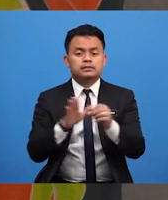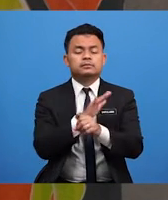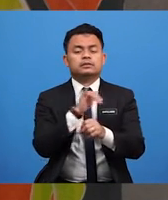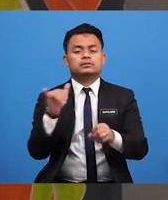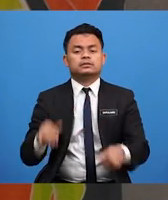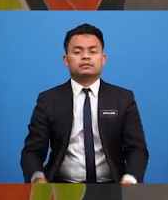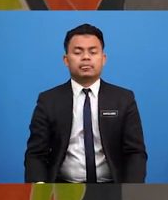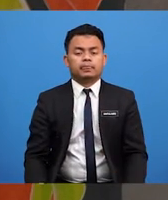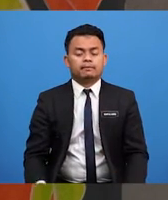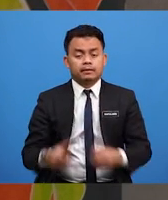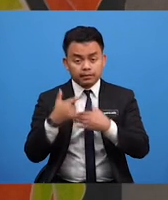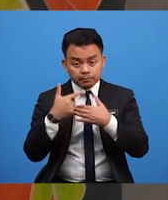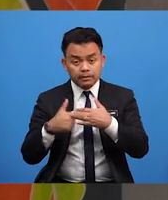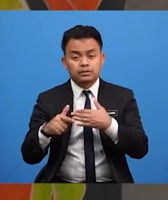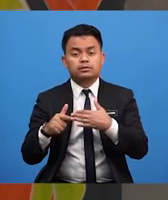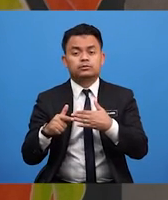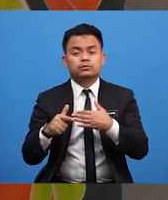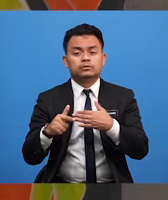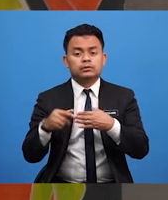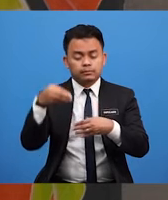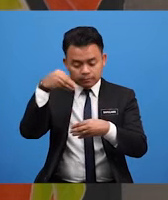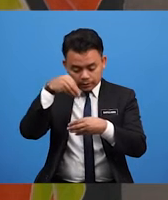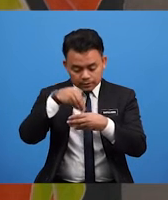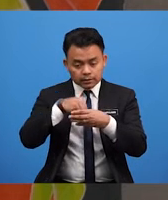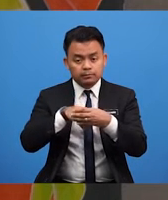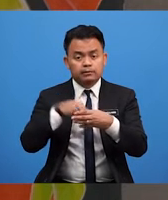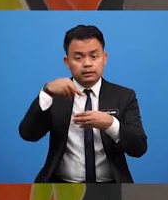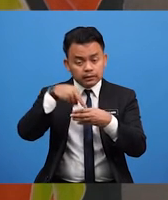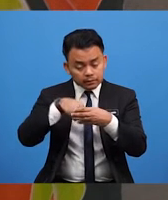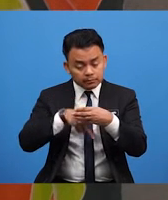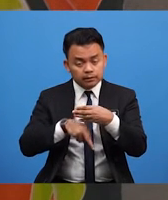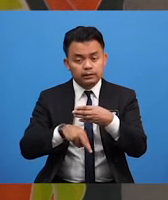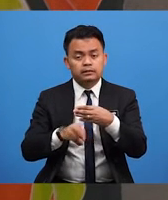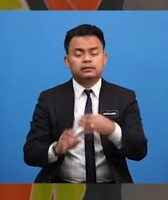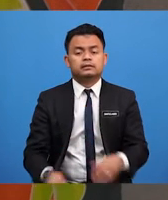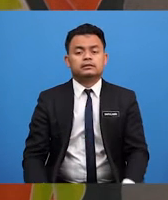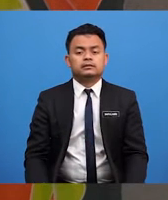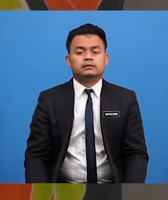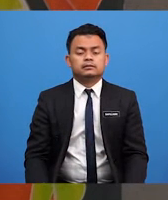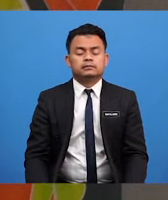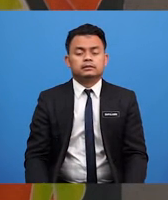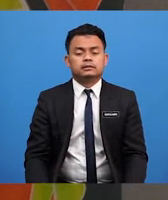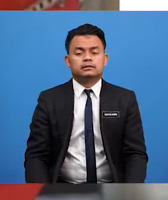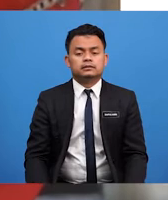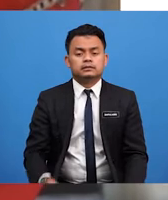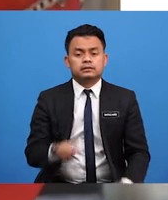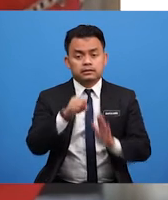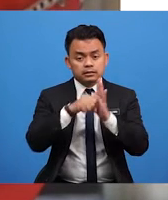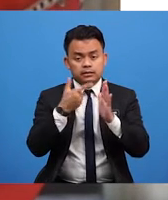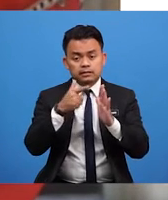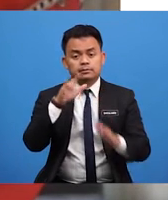dalam cairan lilin dengan berhati-hati. Biarkan selama 5 minit.